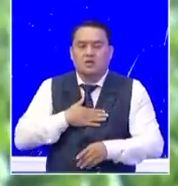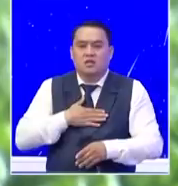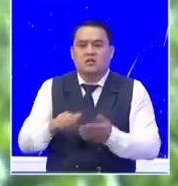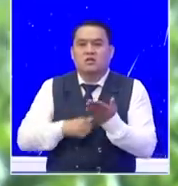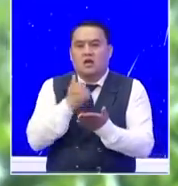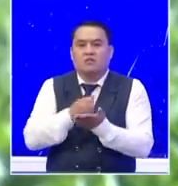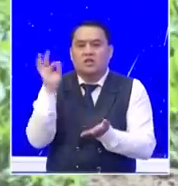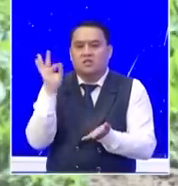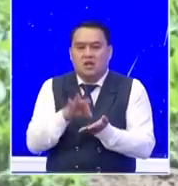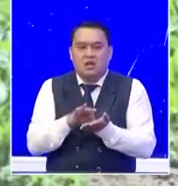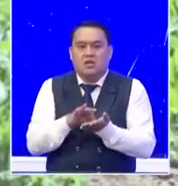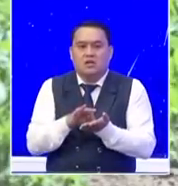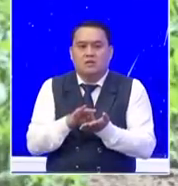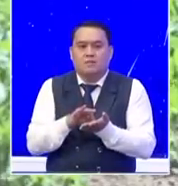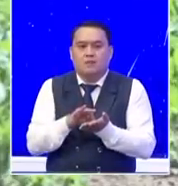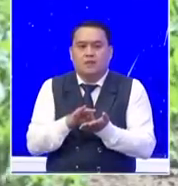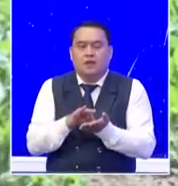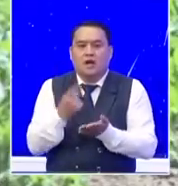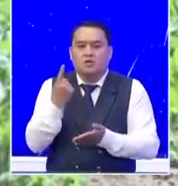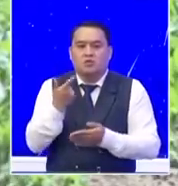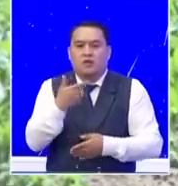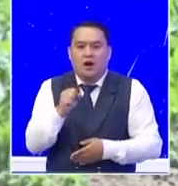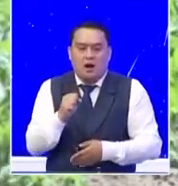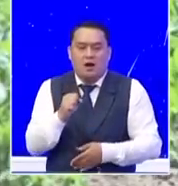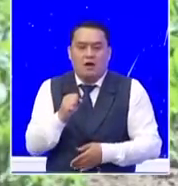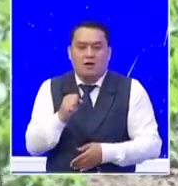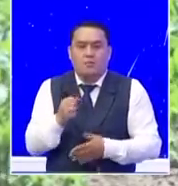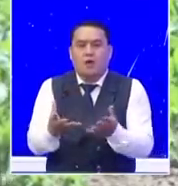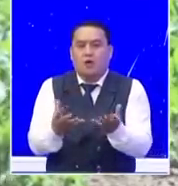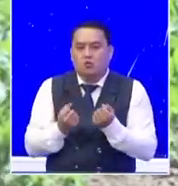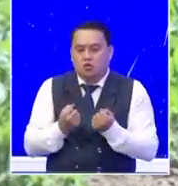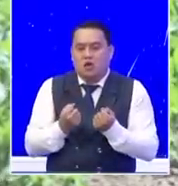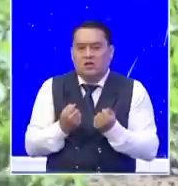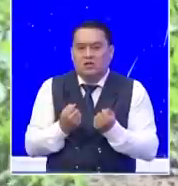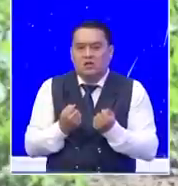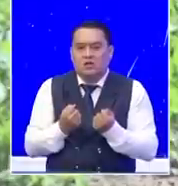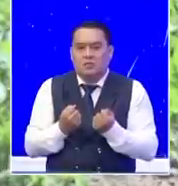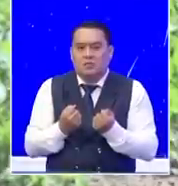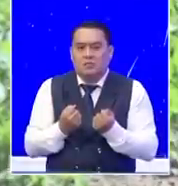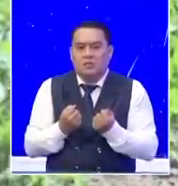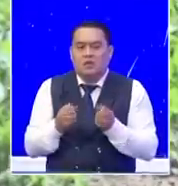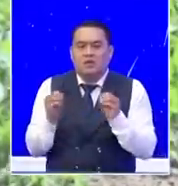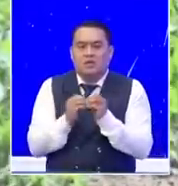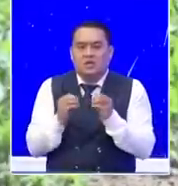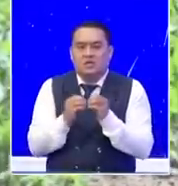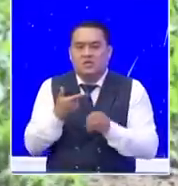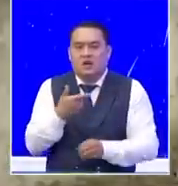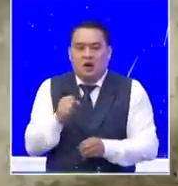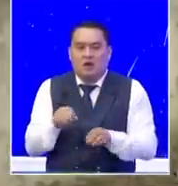основная задача с гектара, с одного, получать относительно как с 10